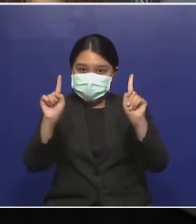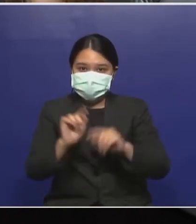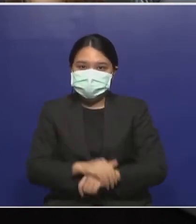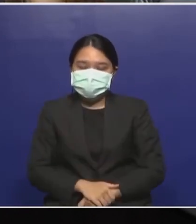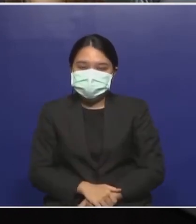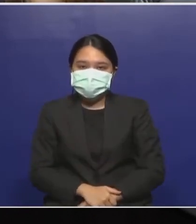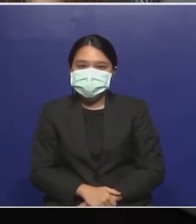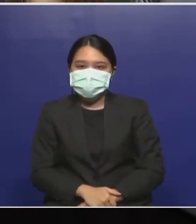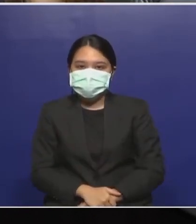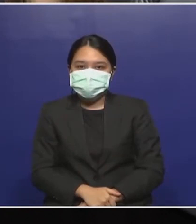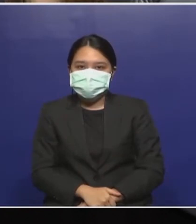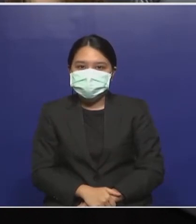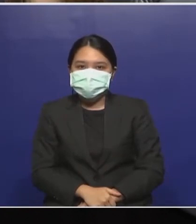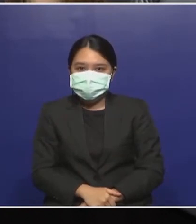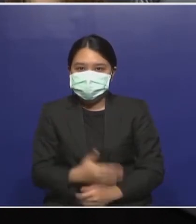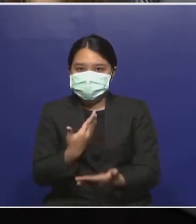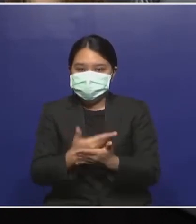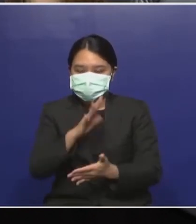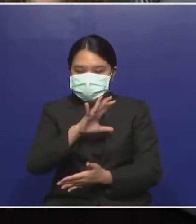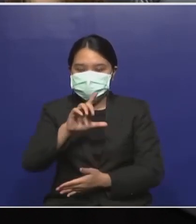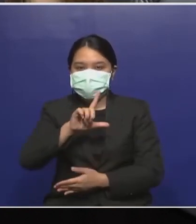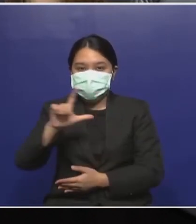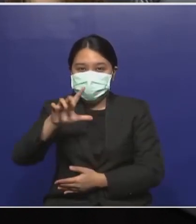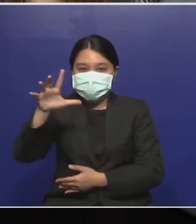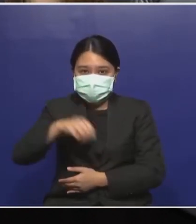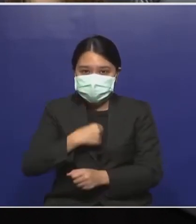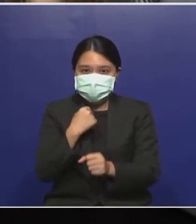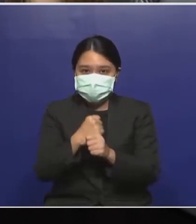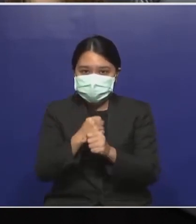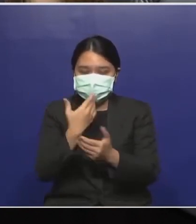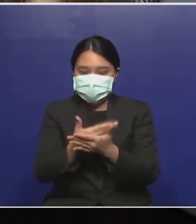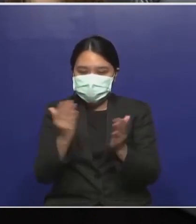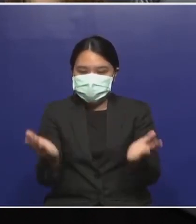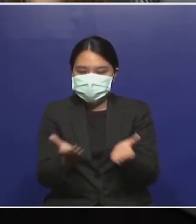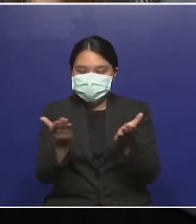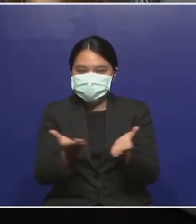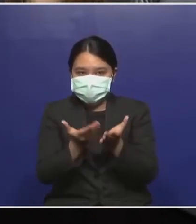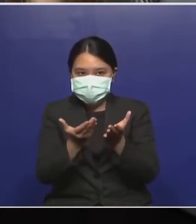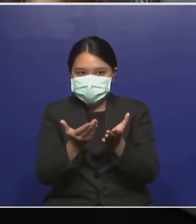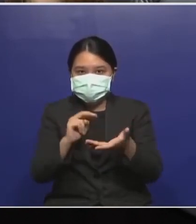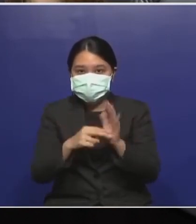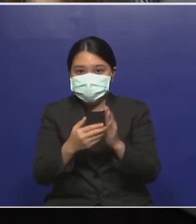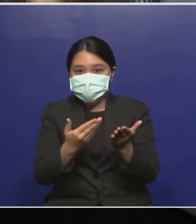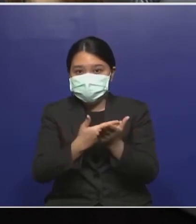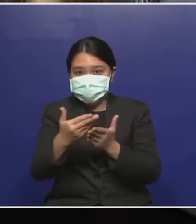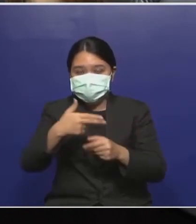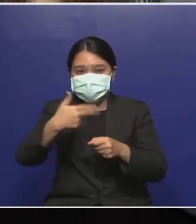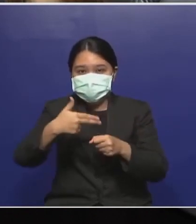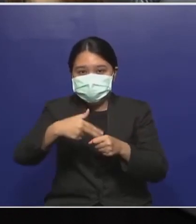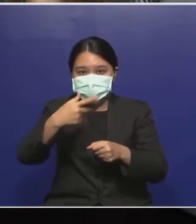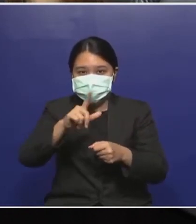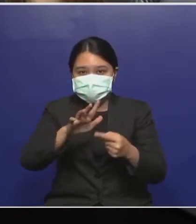บ เอาไป 500 ล้านไปใช้เป็เงินอุดหนุนชดเชยส่นต่างการหับซือน้ำมปามดิบ